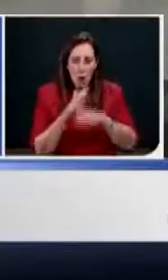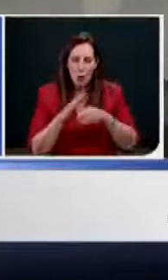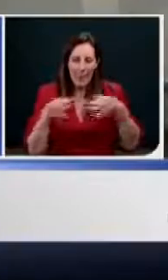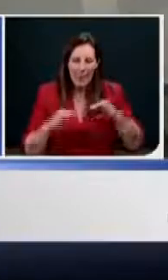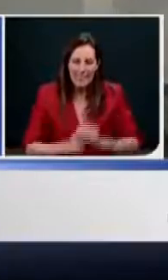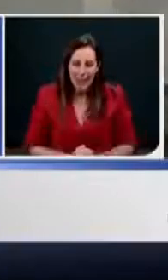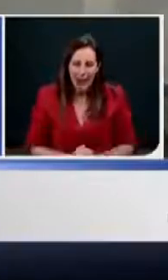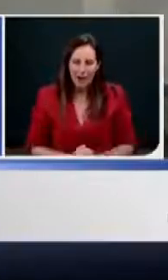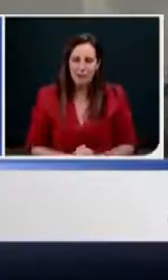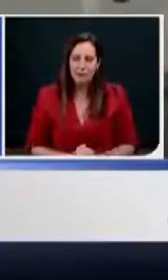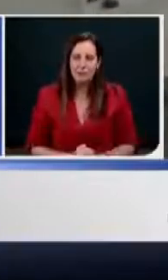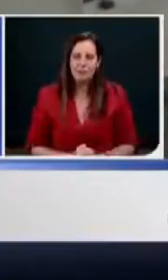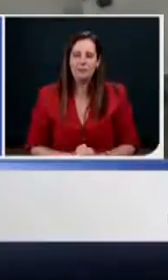הנייר.